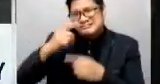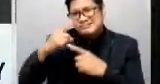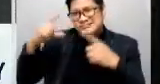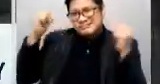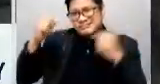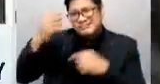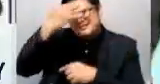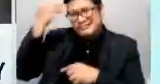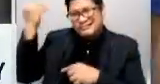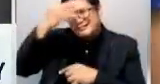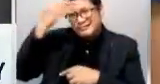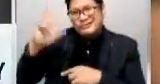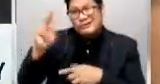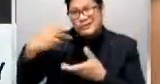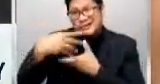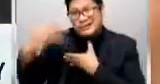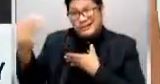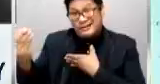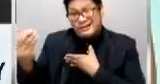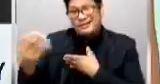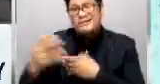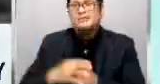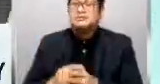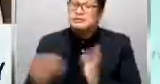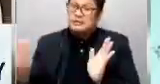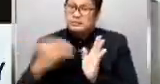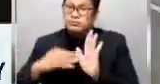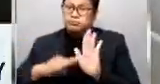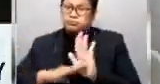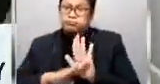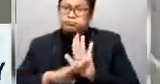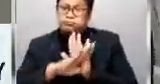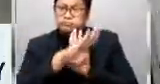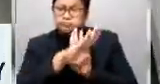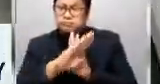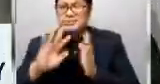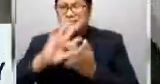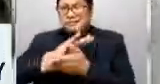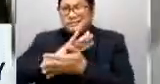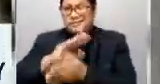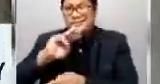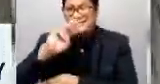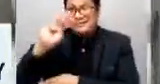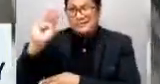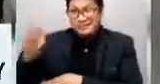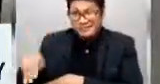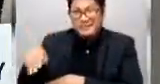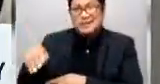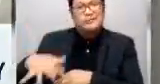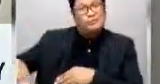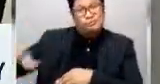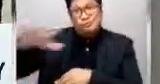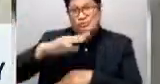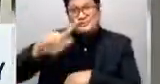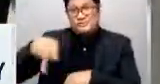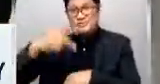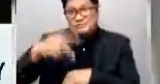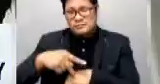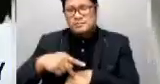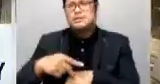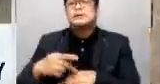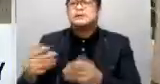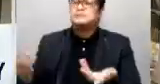lumalabas. Kaya sa pagtaas muli ng mga kaso ng COVID-19 sa Metro Manila at sa buong bansa, pinagsisita ang mga